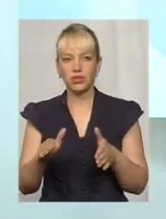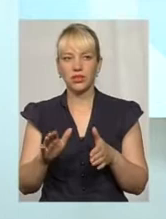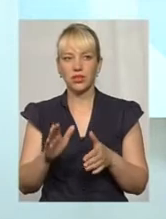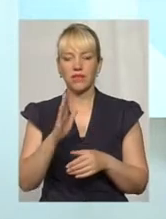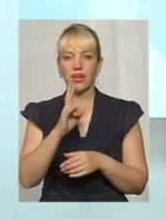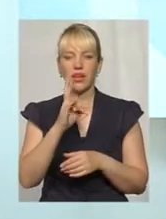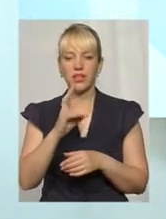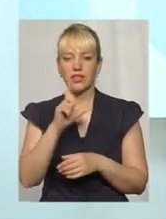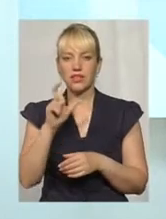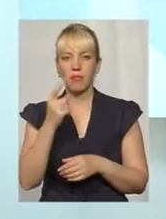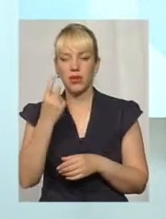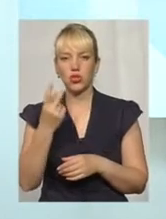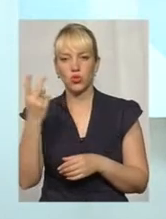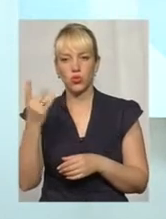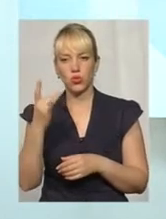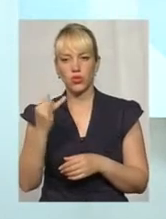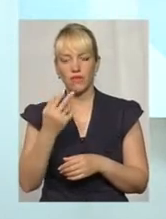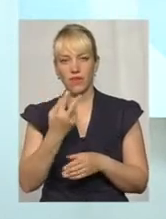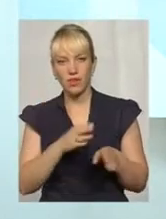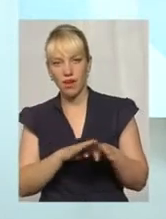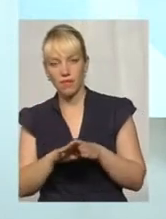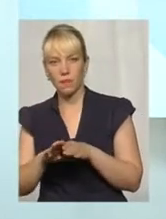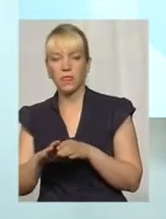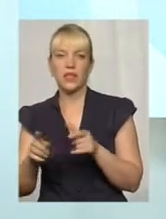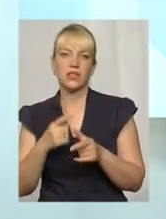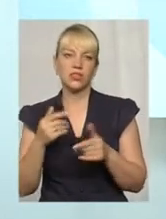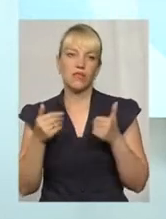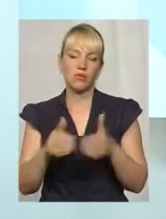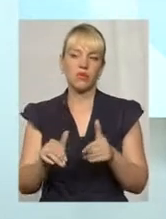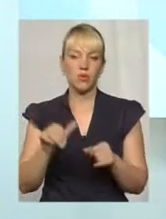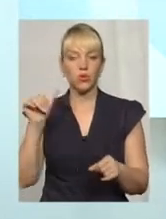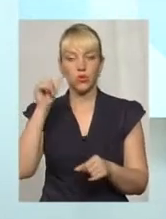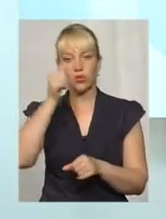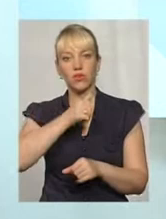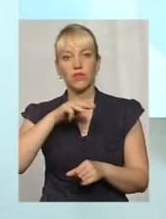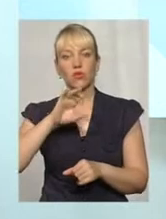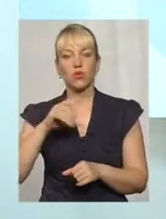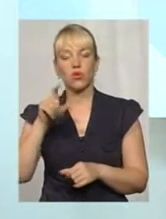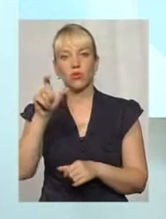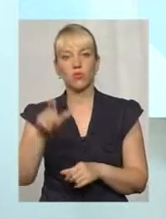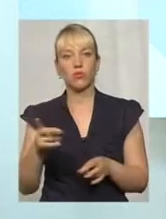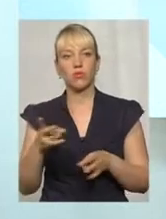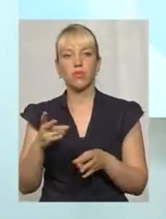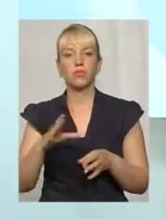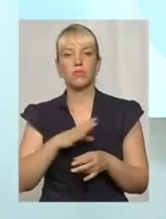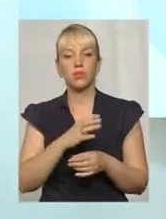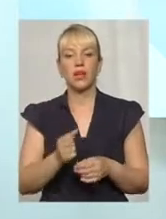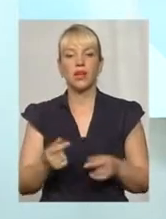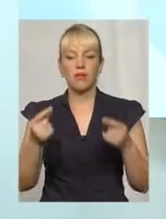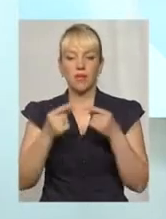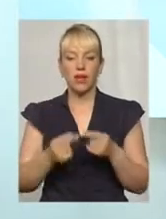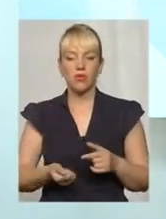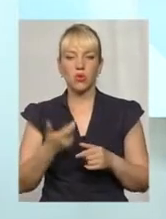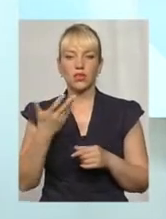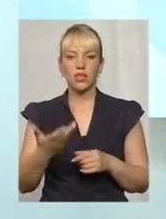ВНЗ 1-2 рівня чи випускник минулих років, то йому потрібно було певну кількість предметів обрати